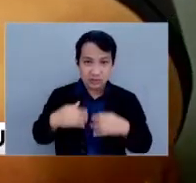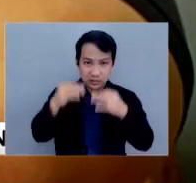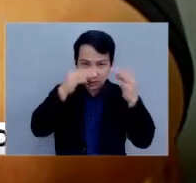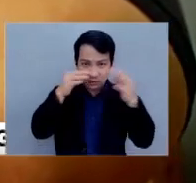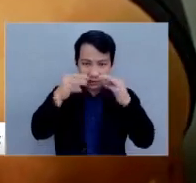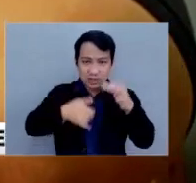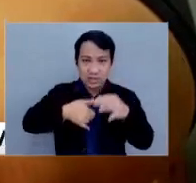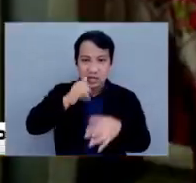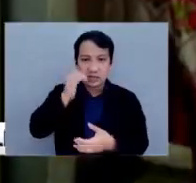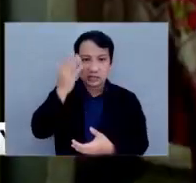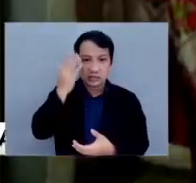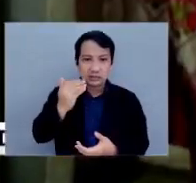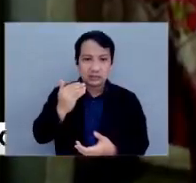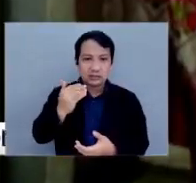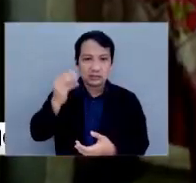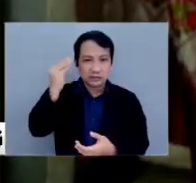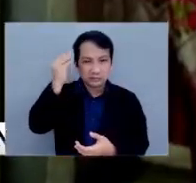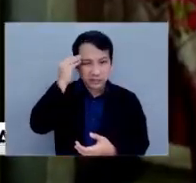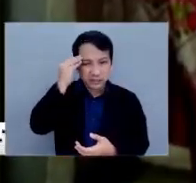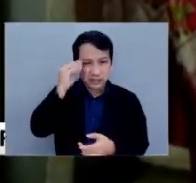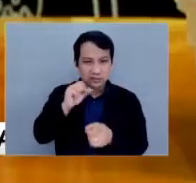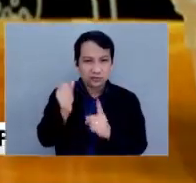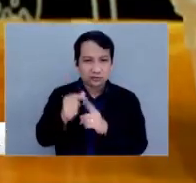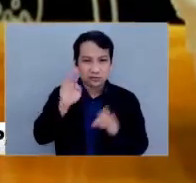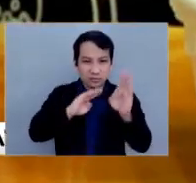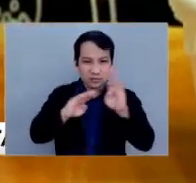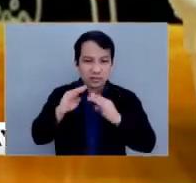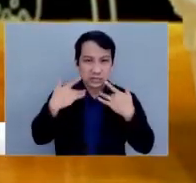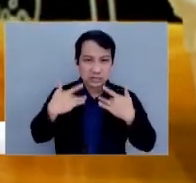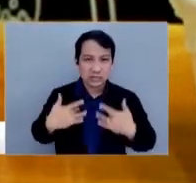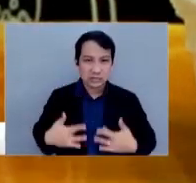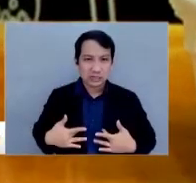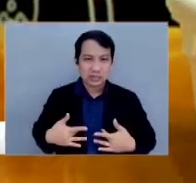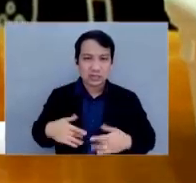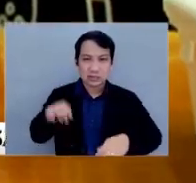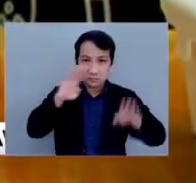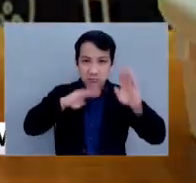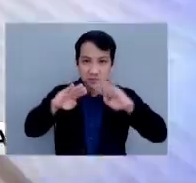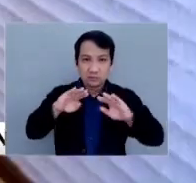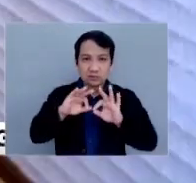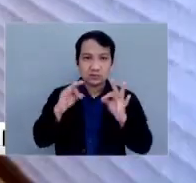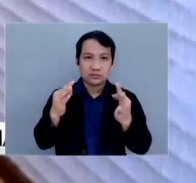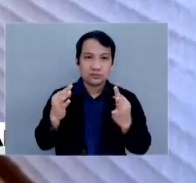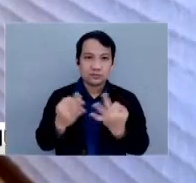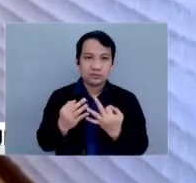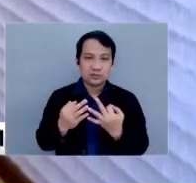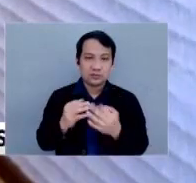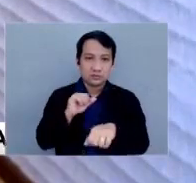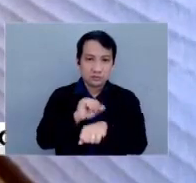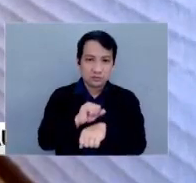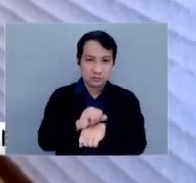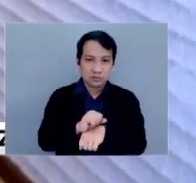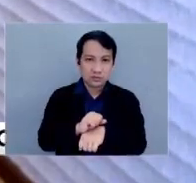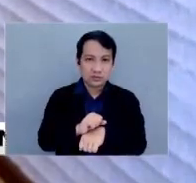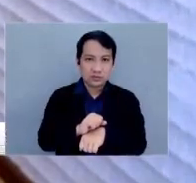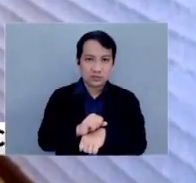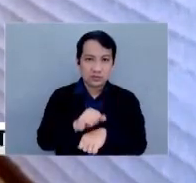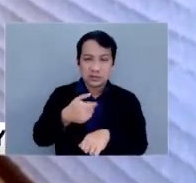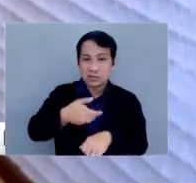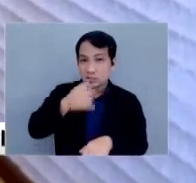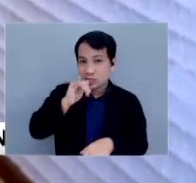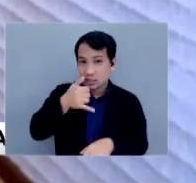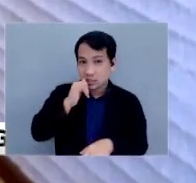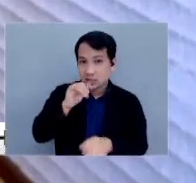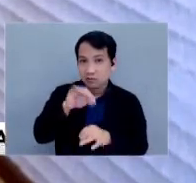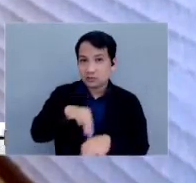na rin ito ng mental at social problems gaya ng depression at problema sa pamilya at sa trabaho. Tandaan na ang pag-inom ng alak, dapat